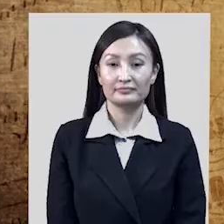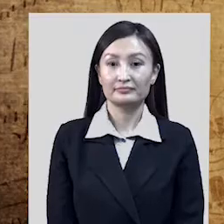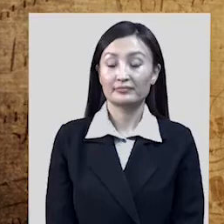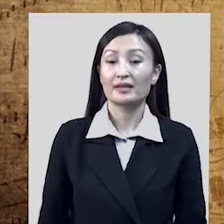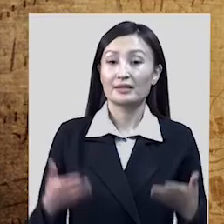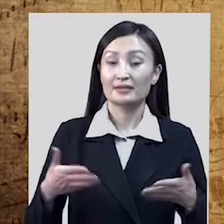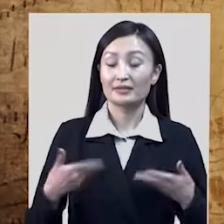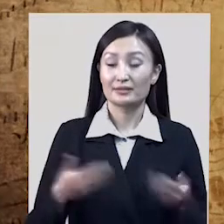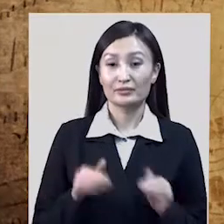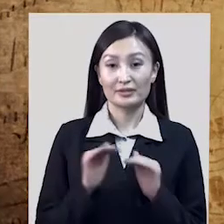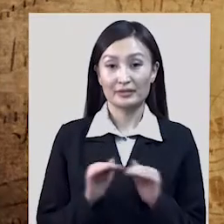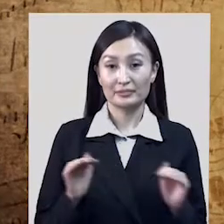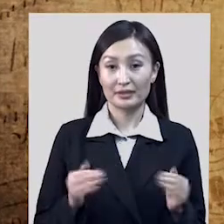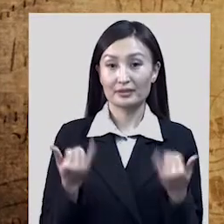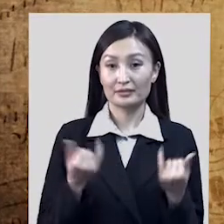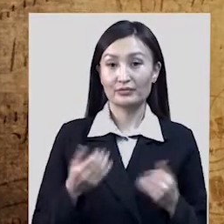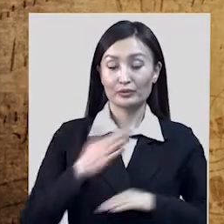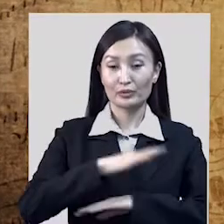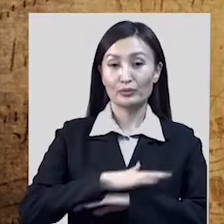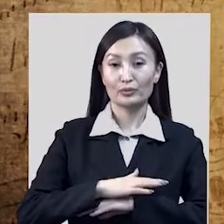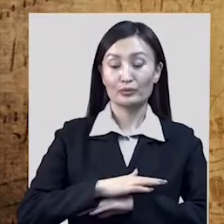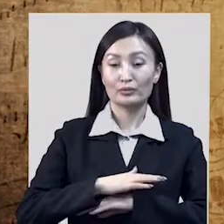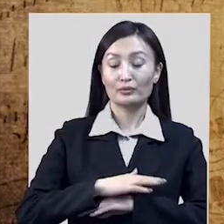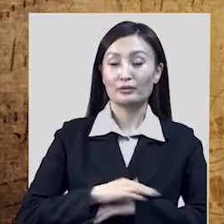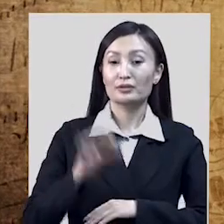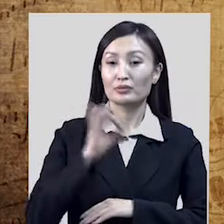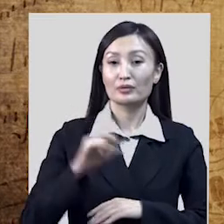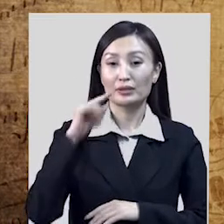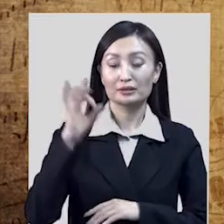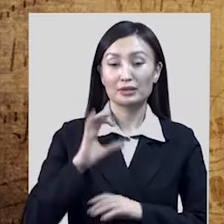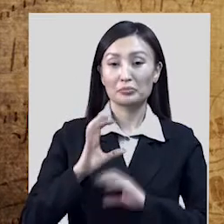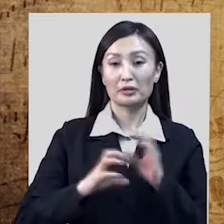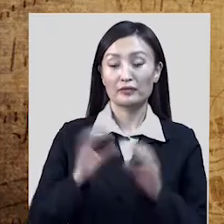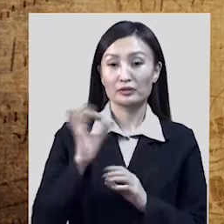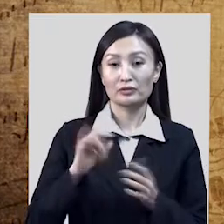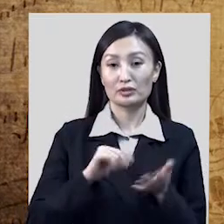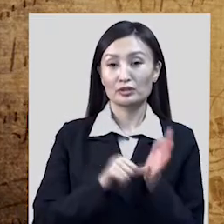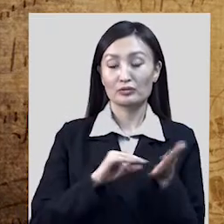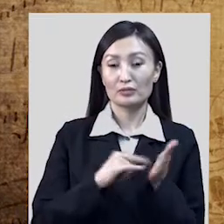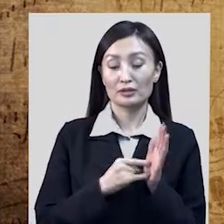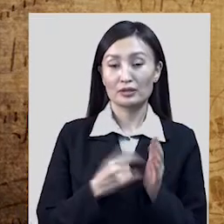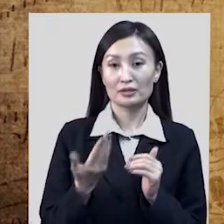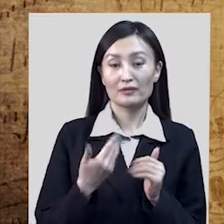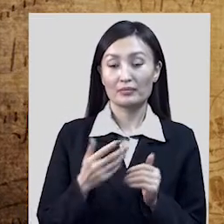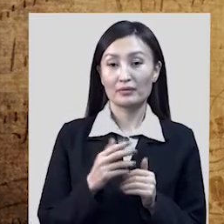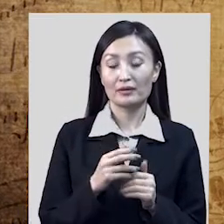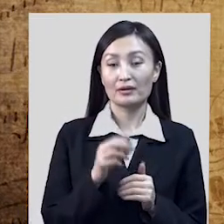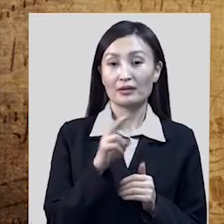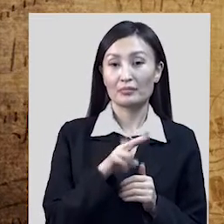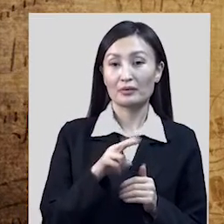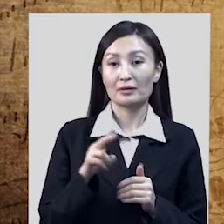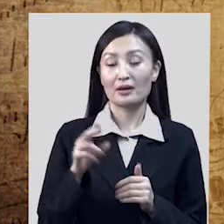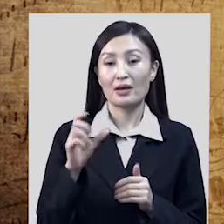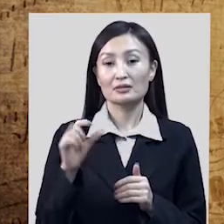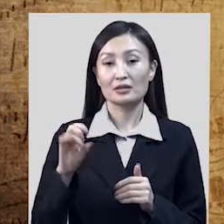здравствуйте ребята сегодня у нас история кыргызстана и мировая история в шестом классе с вами я-то мира и